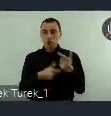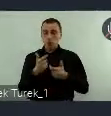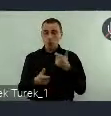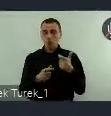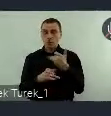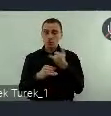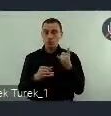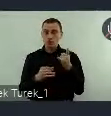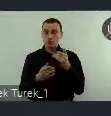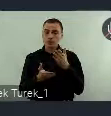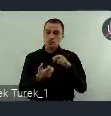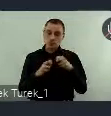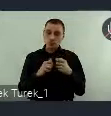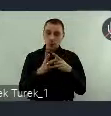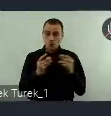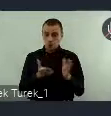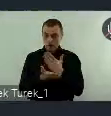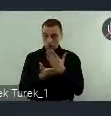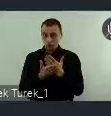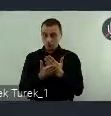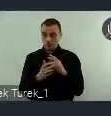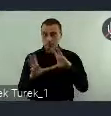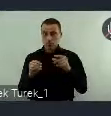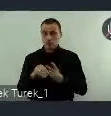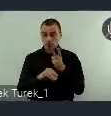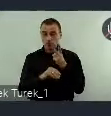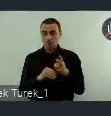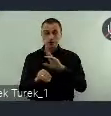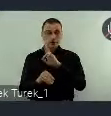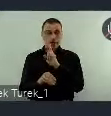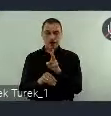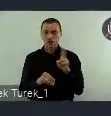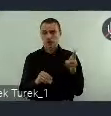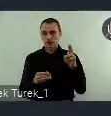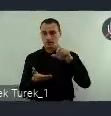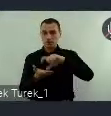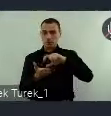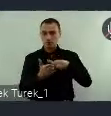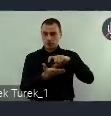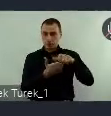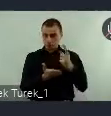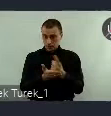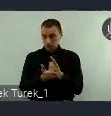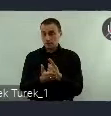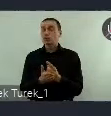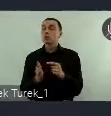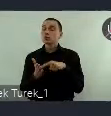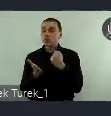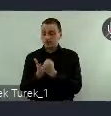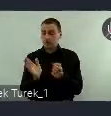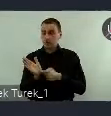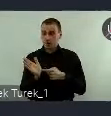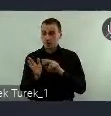czyli musicie wiedzieć że ustawa wymaga by można było się dostać do wszystkich pomieszczeń w budynku